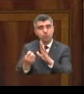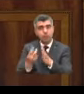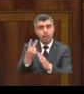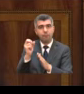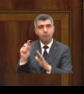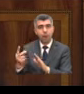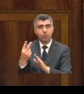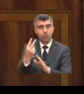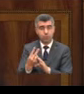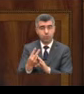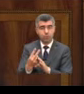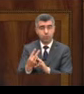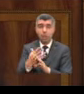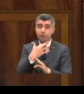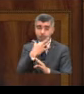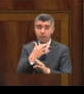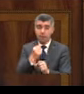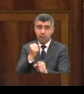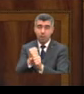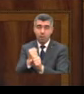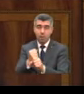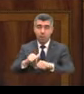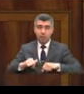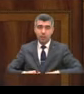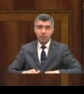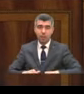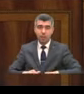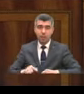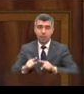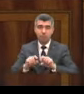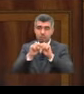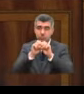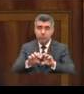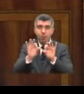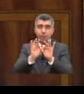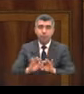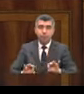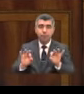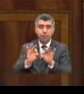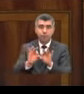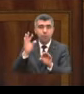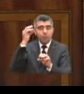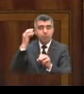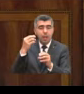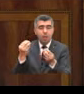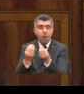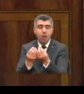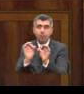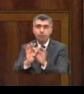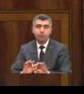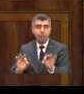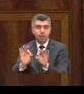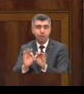2021. واش كتظنوا هذا العمل بالنسبه لوزاره ما عندهاش امتداد ترابي؟ نعم، ولكن عندها مؤسسات عموميه تشتغل معها. هذه